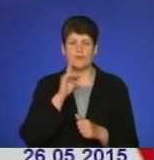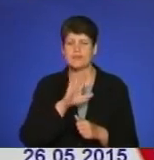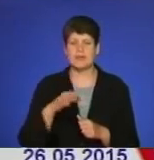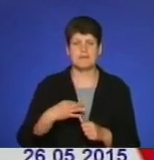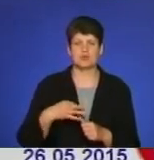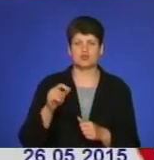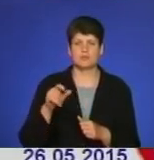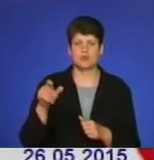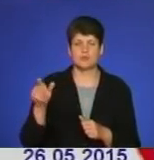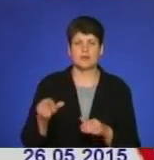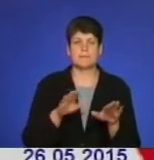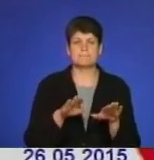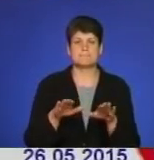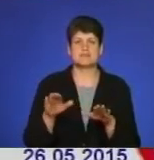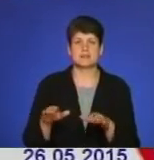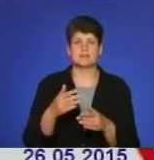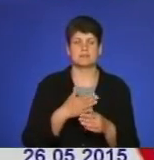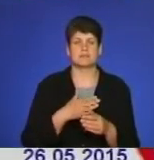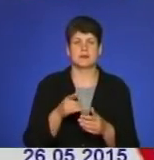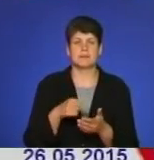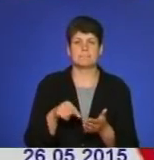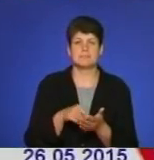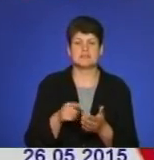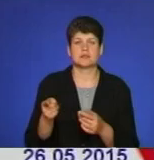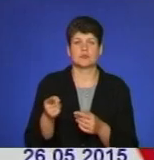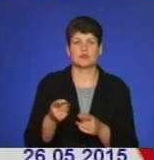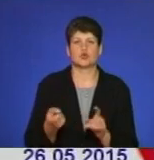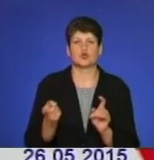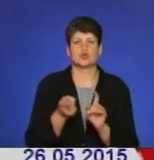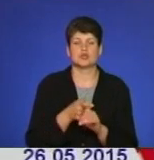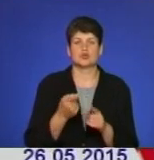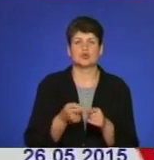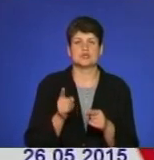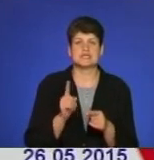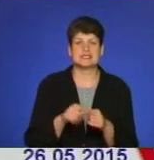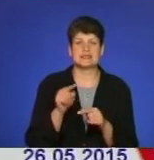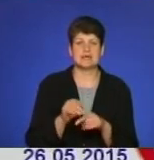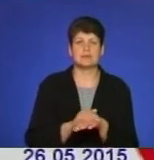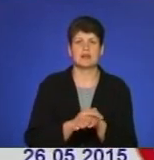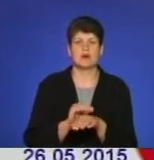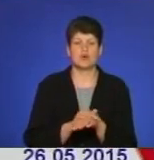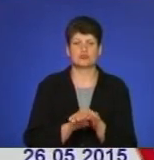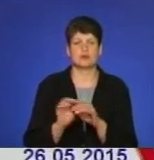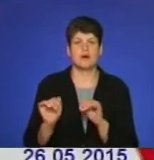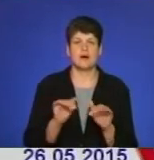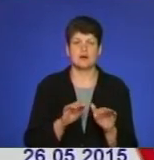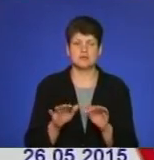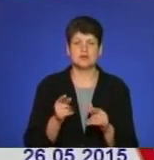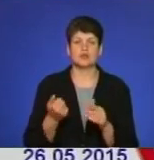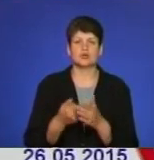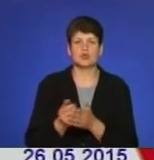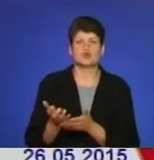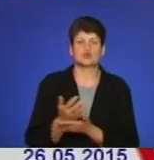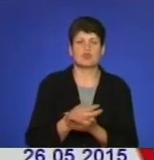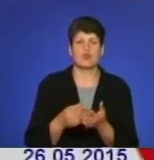людьми, містянами міста Тернополя, які долучилися до цієї благородної акції, до збору